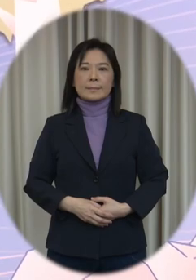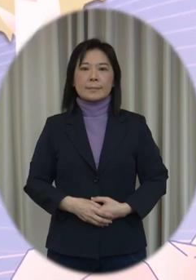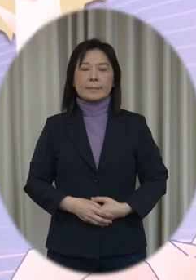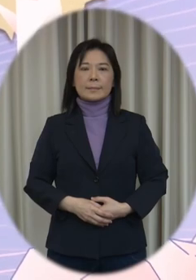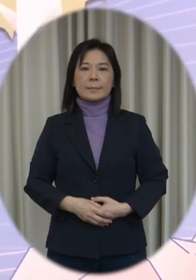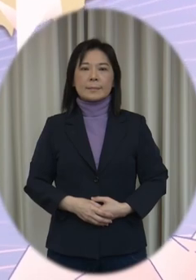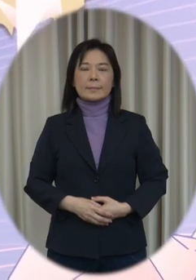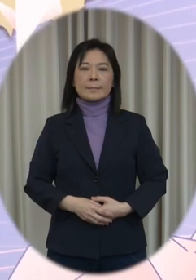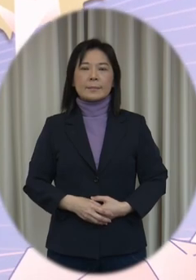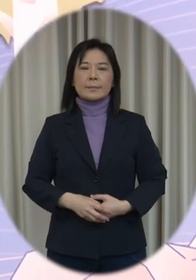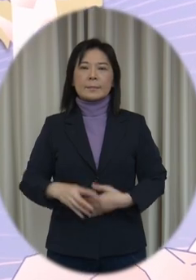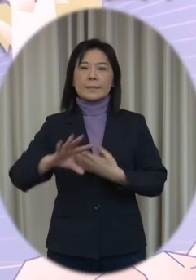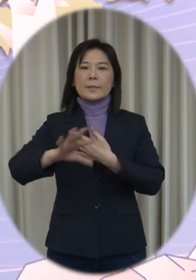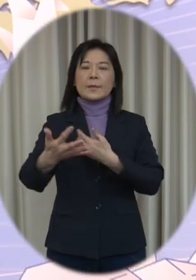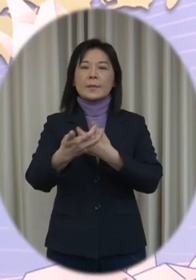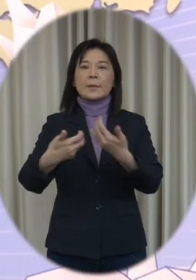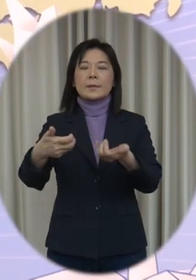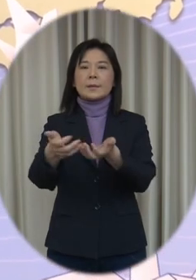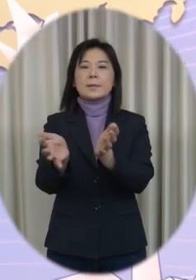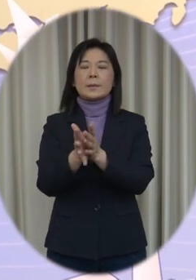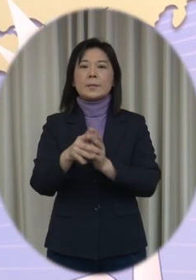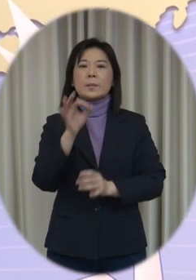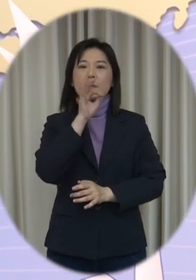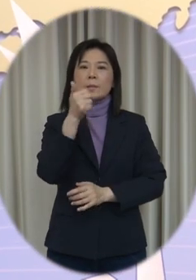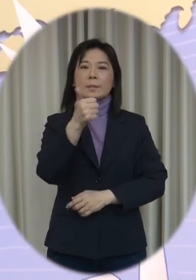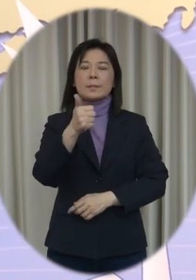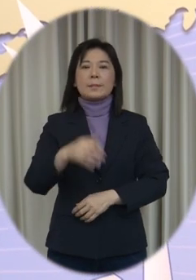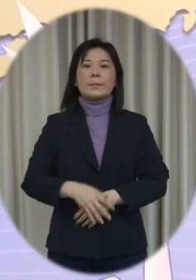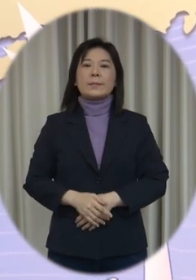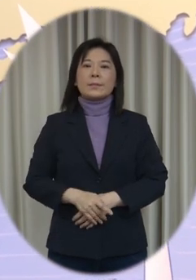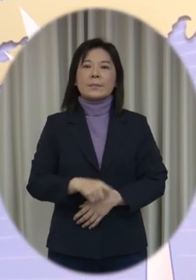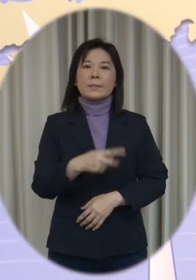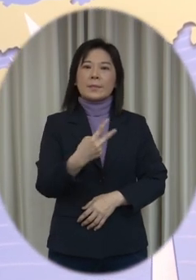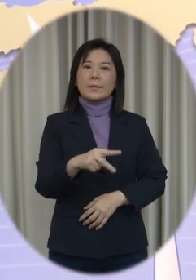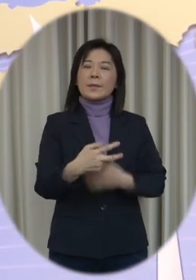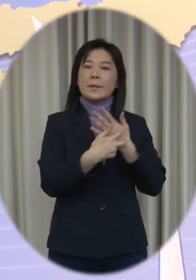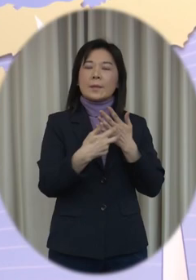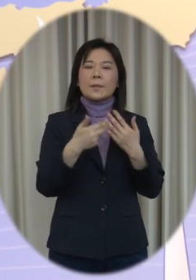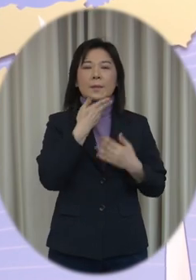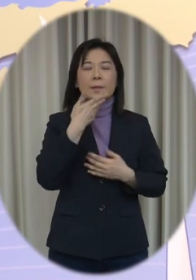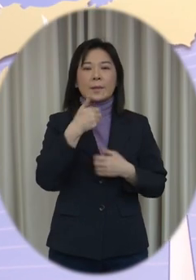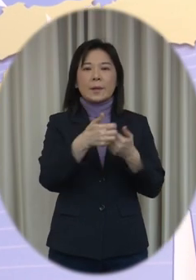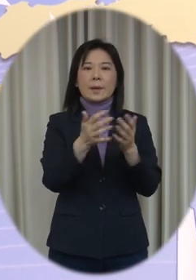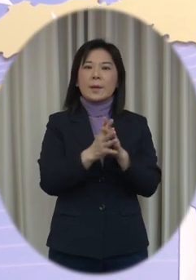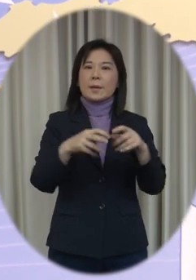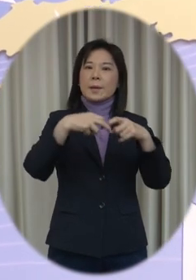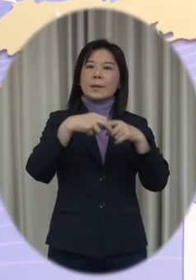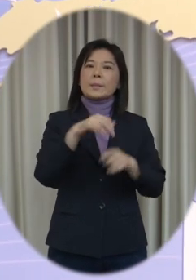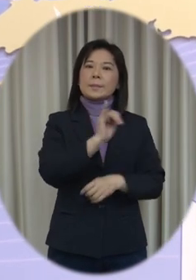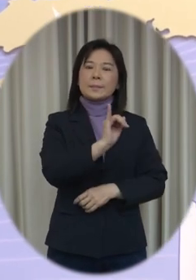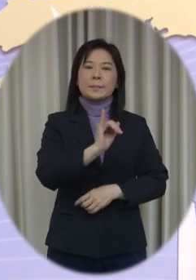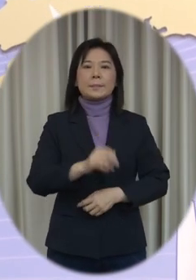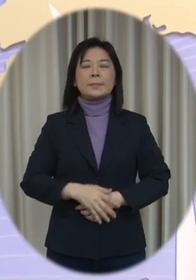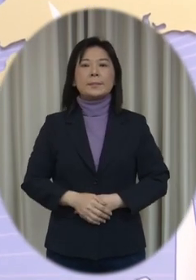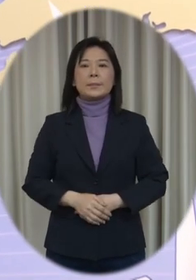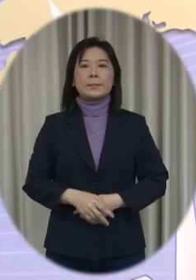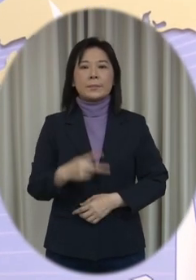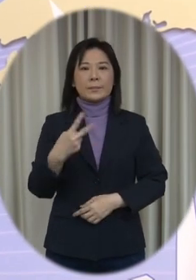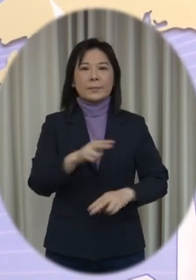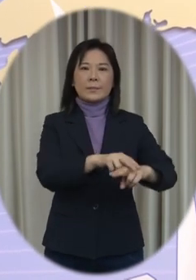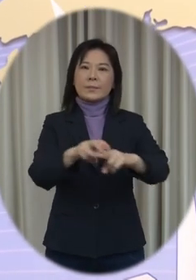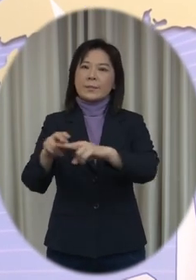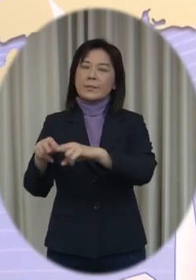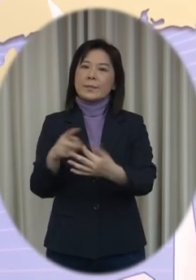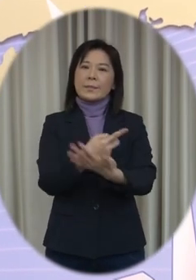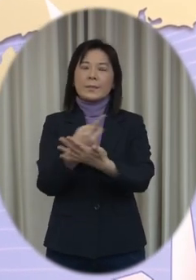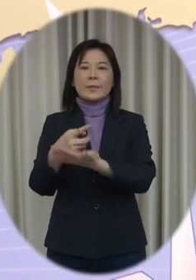五交社外交部长李立峰，卫生福利部政务次长，以及在座的各